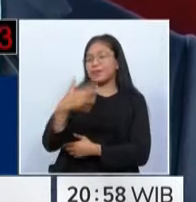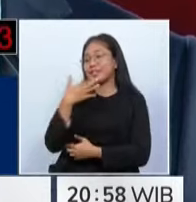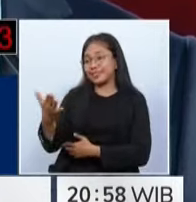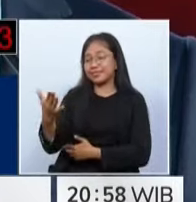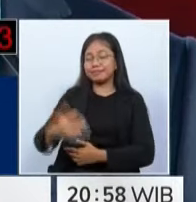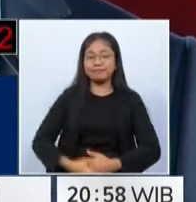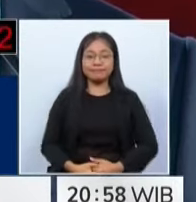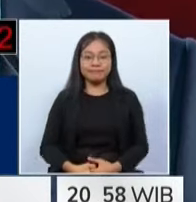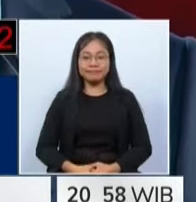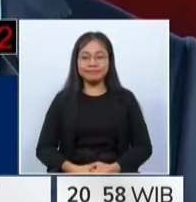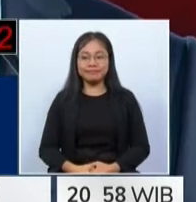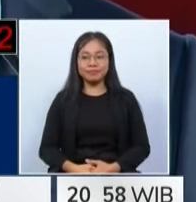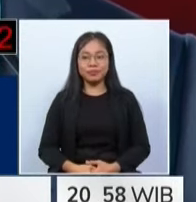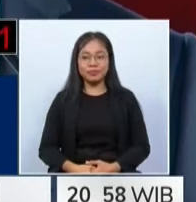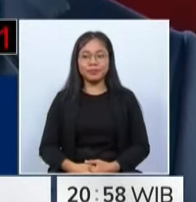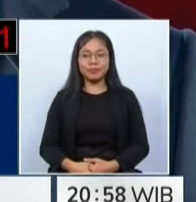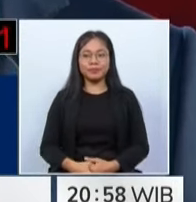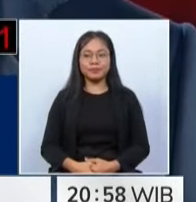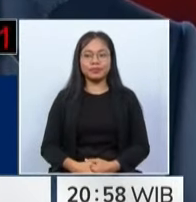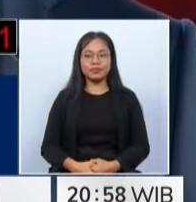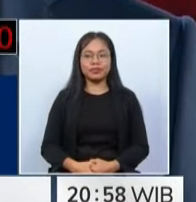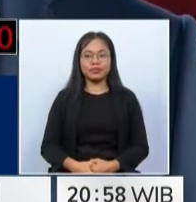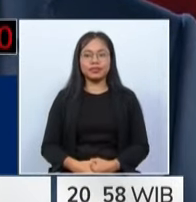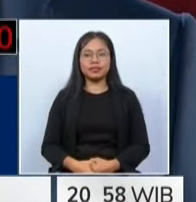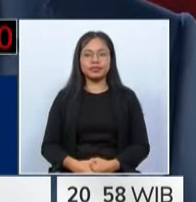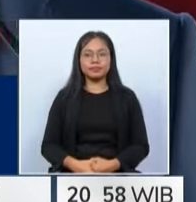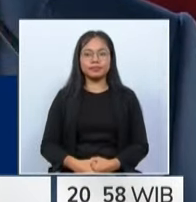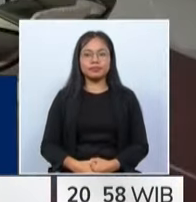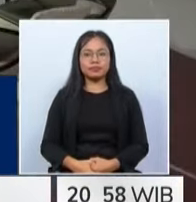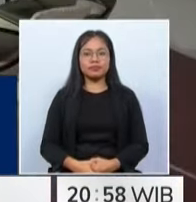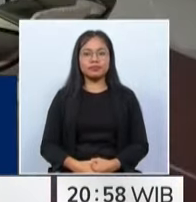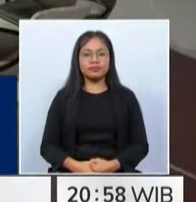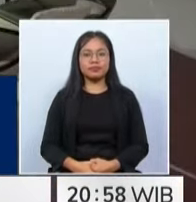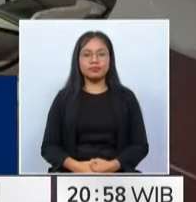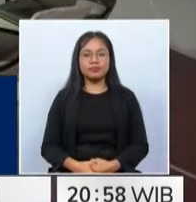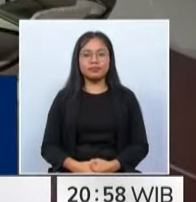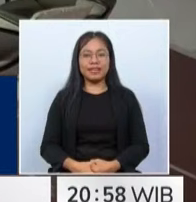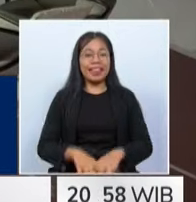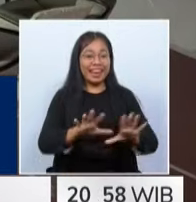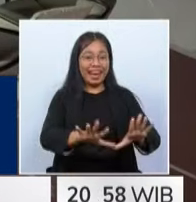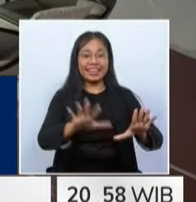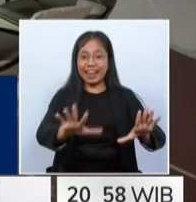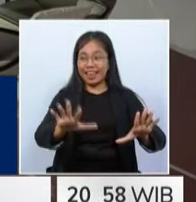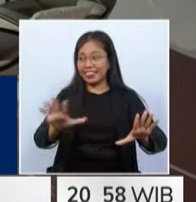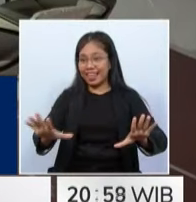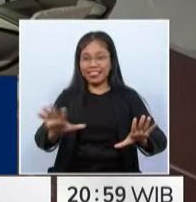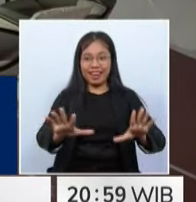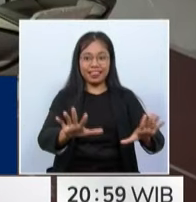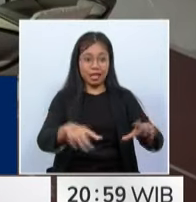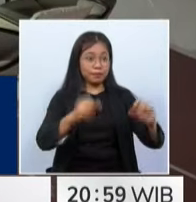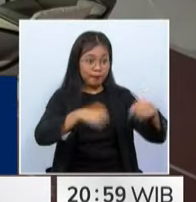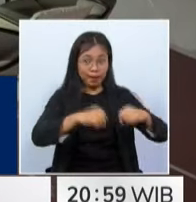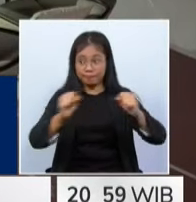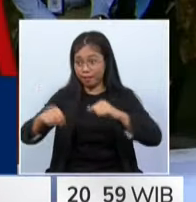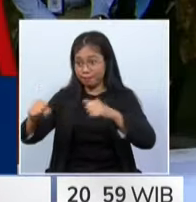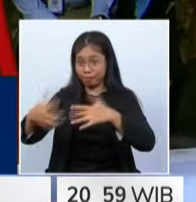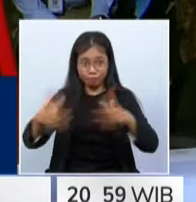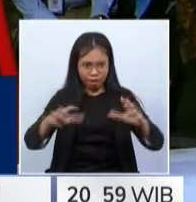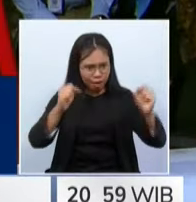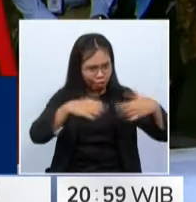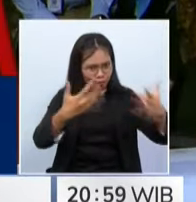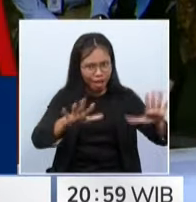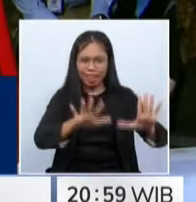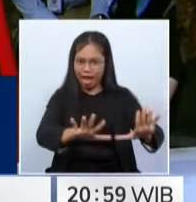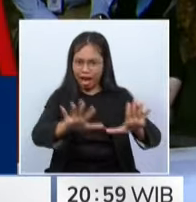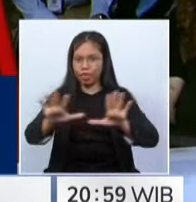kasih mohon tenang mohon tenang Oke Harap tenang kita sudah sepakat Bapak Ibu yang ada di ruangan